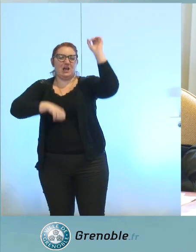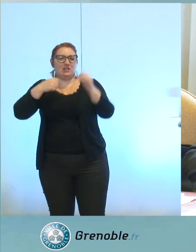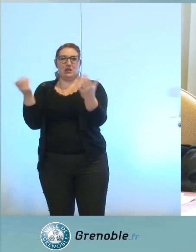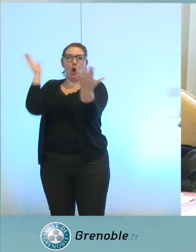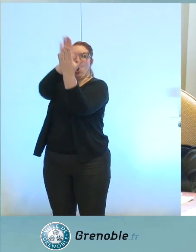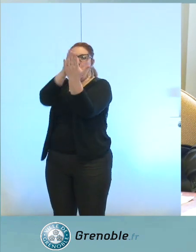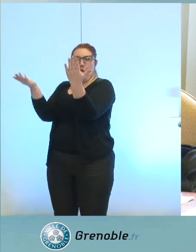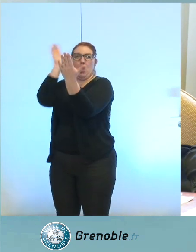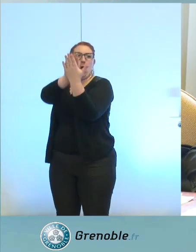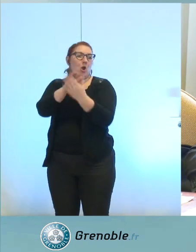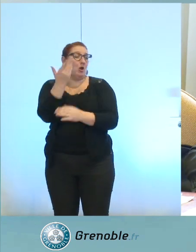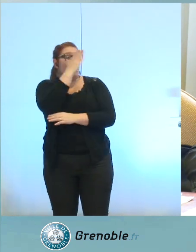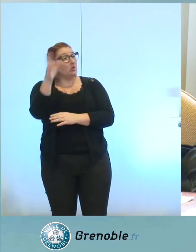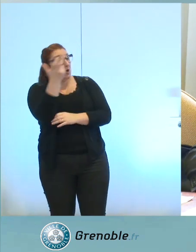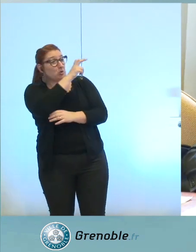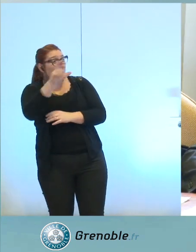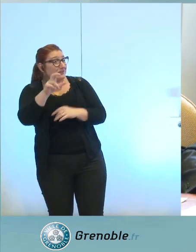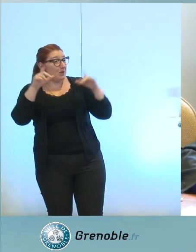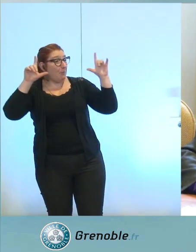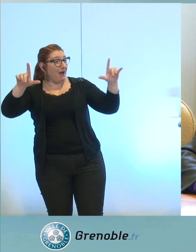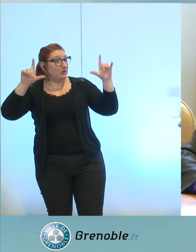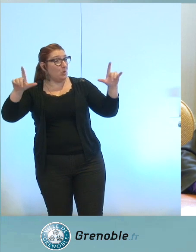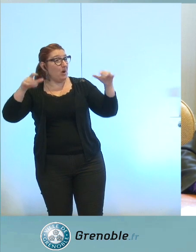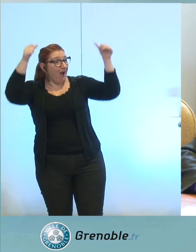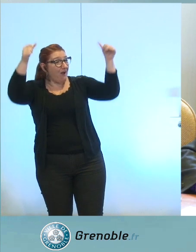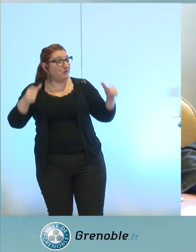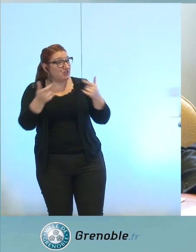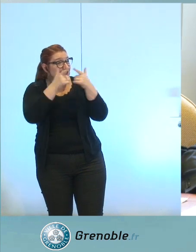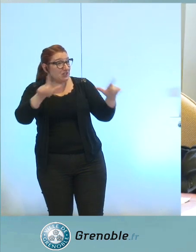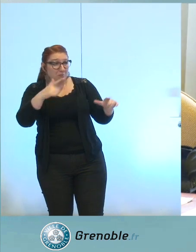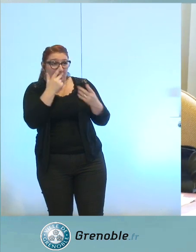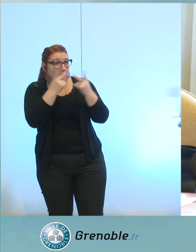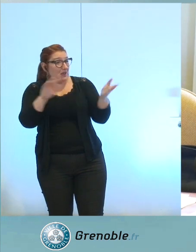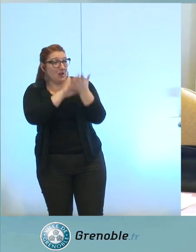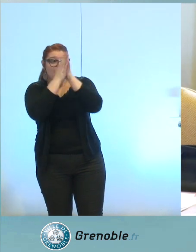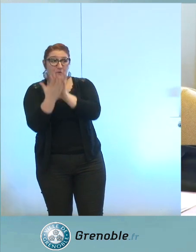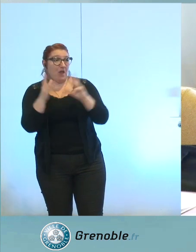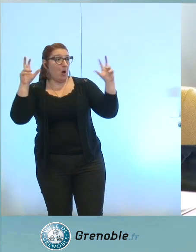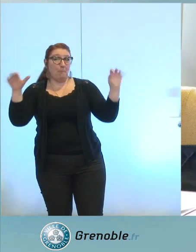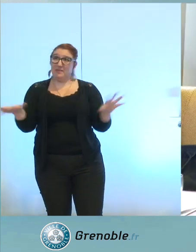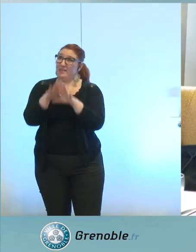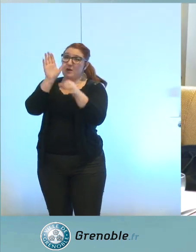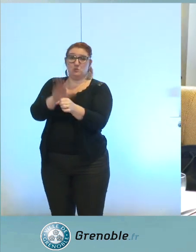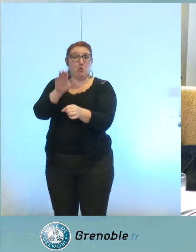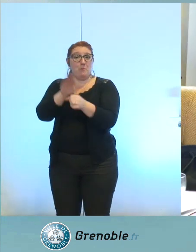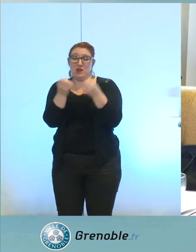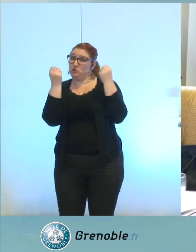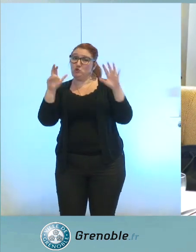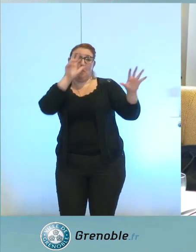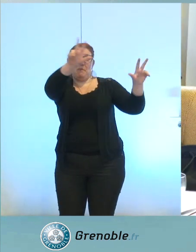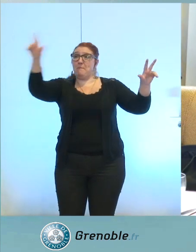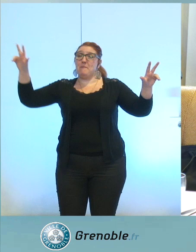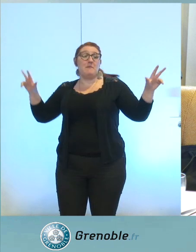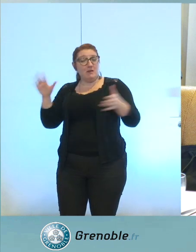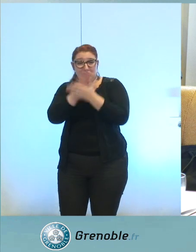bien avec 300 panneaux d'affichage libre vous allez transformer notre ville en poubelle ambulante je suis désolé de vous parler ainsi mais c'est encore une fois